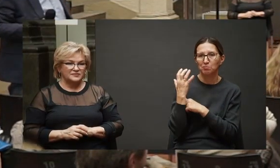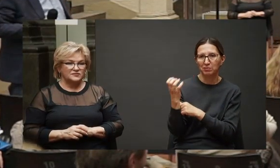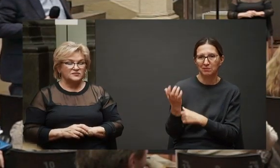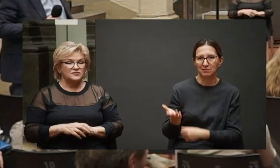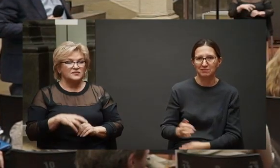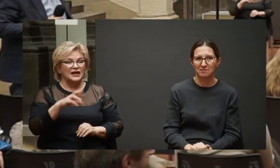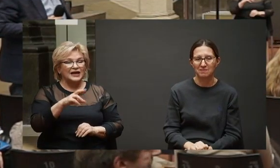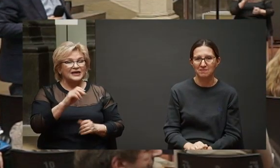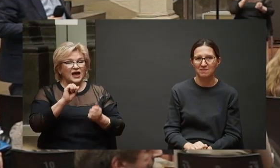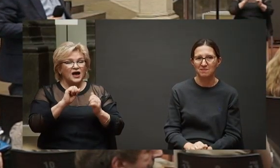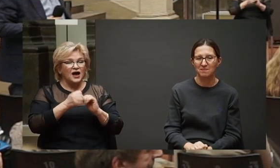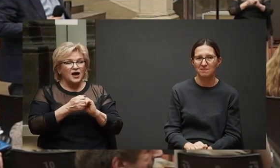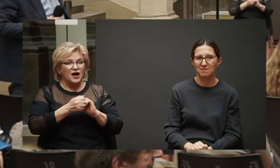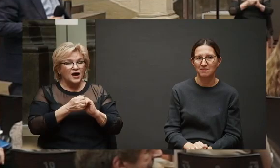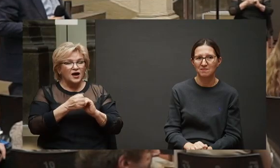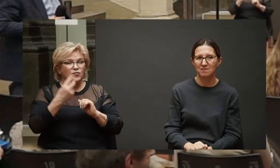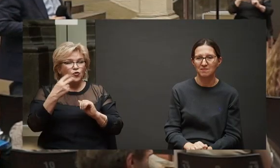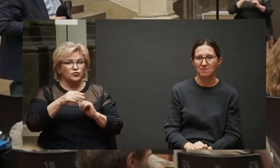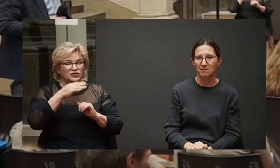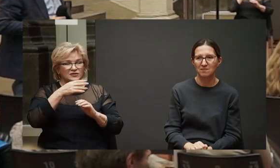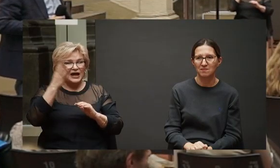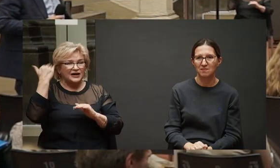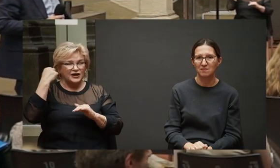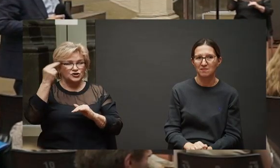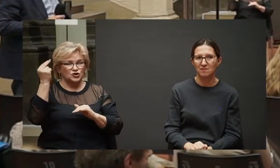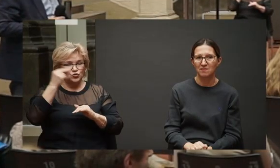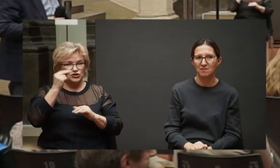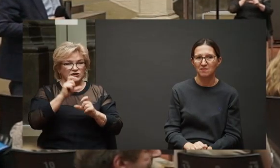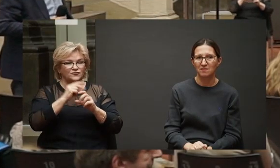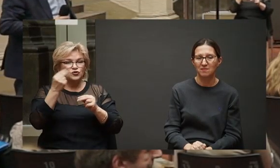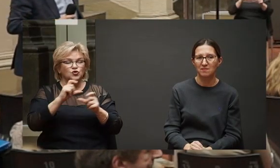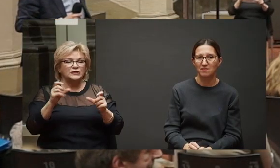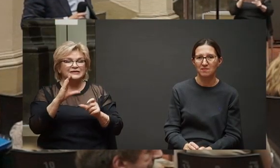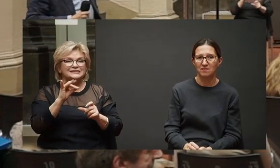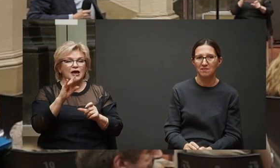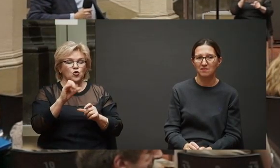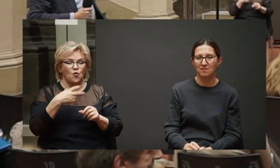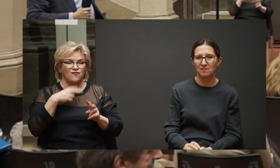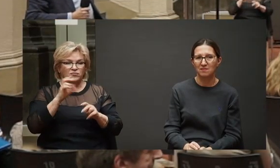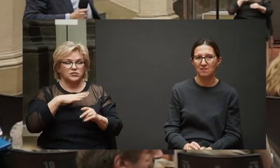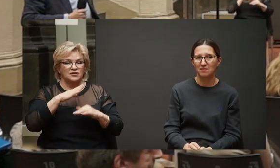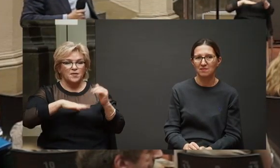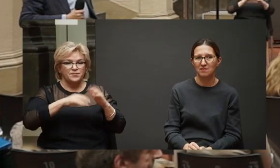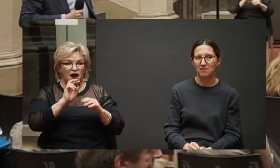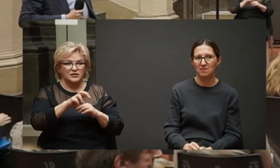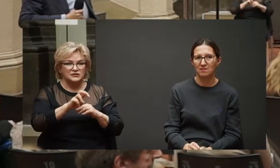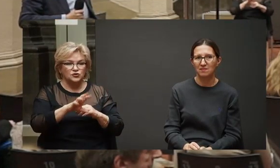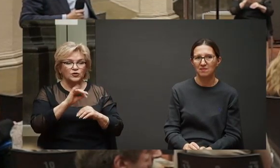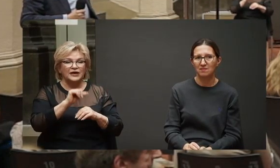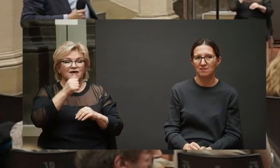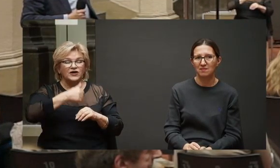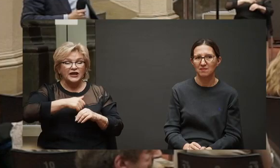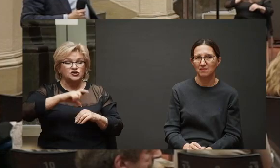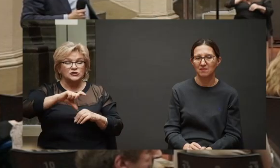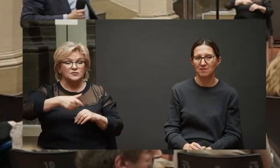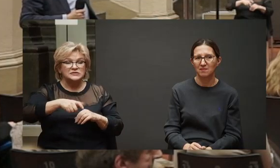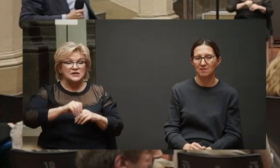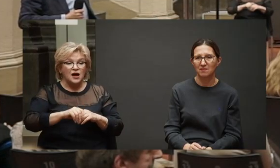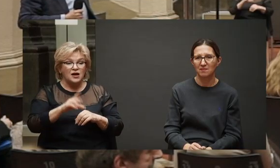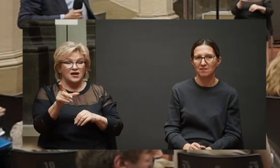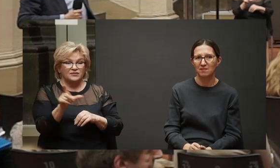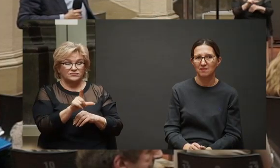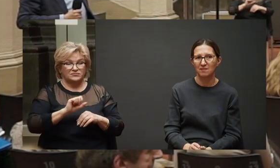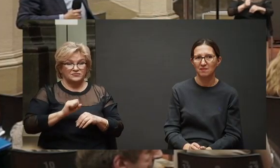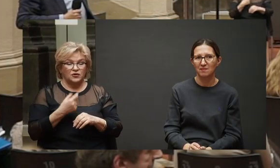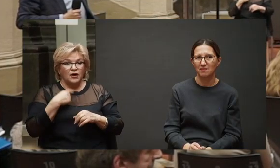Я помню, лет 20 назад, когда училась в художественной школе Серова, мы очень часто ходили сюда на практику. И в греческом зале, я помню, с подругой,